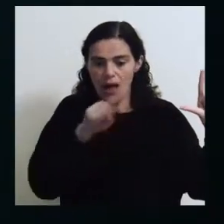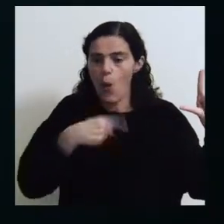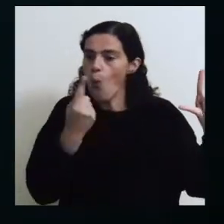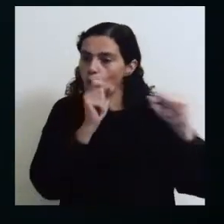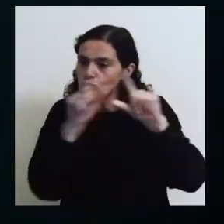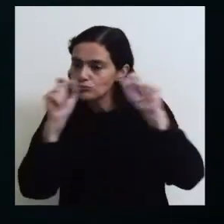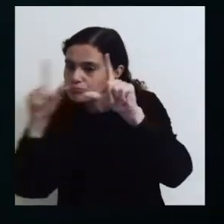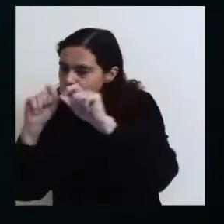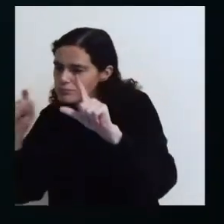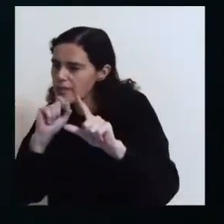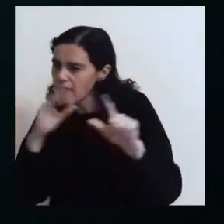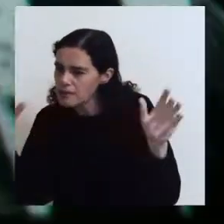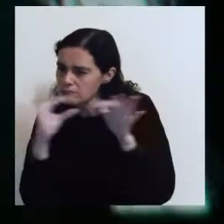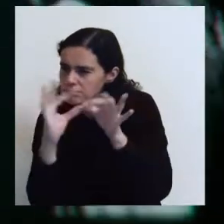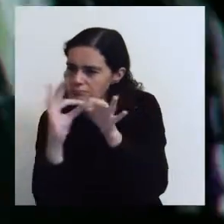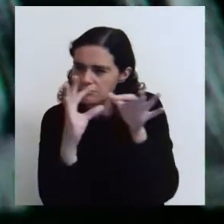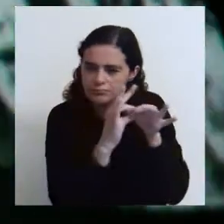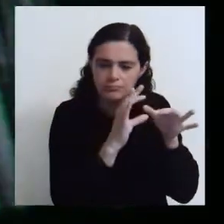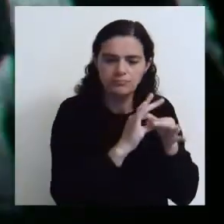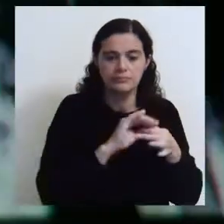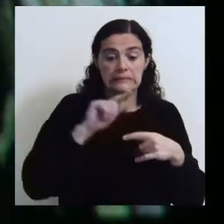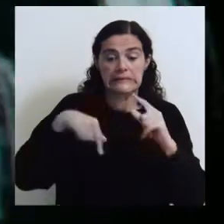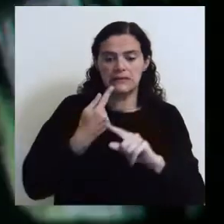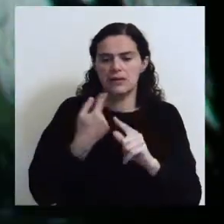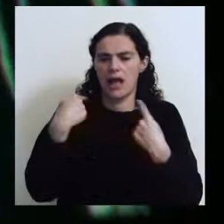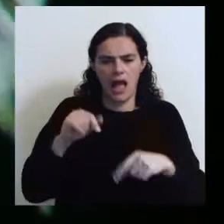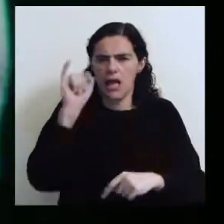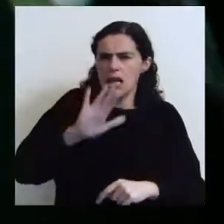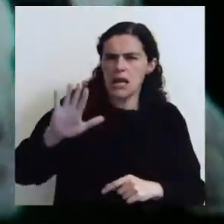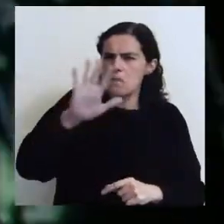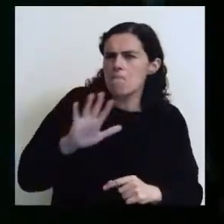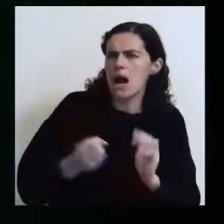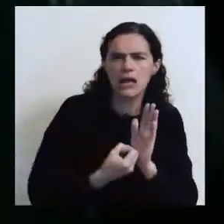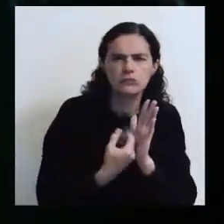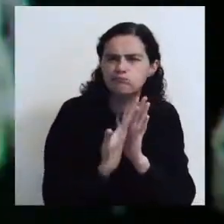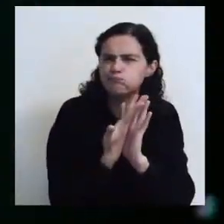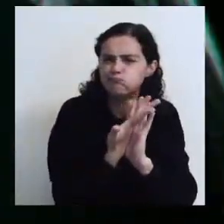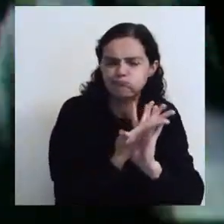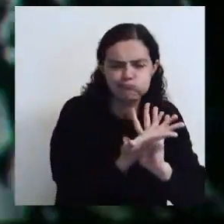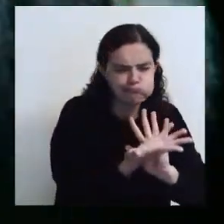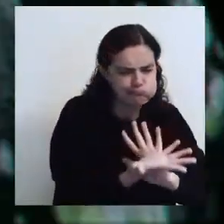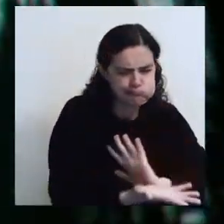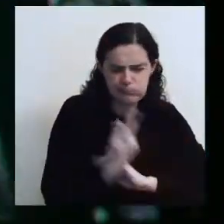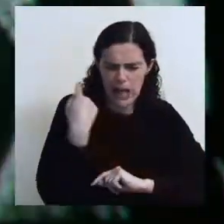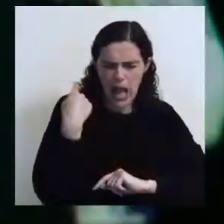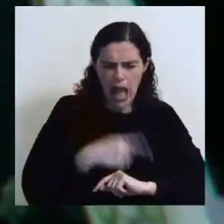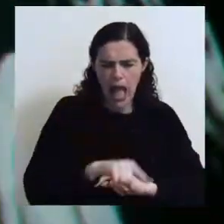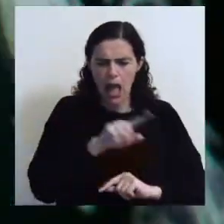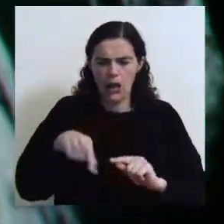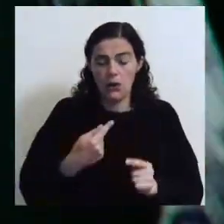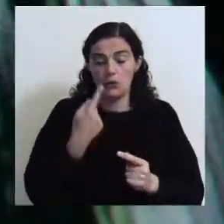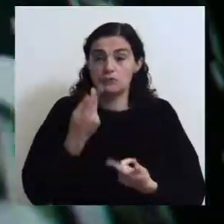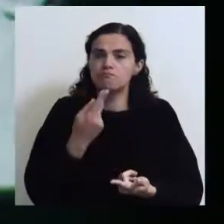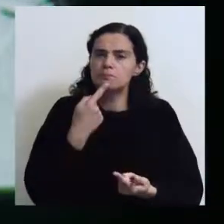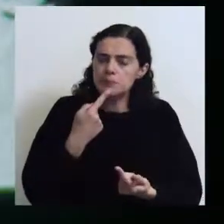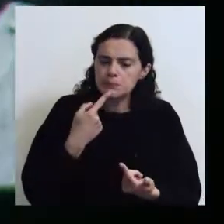avec des éléments qui constituent d'autres écrans. Donc, nous avons une multiplication des images